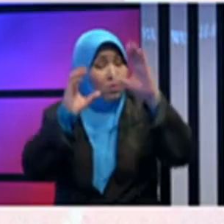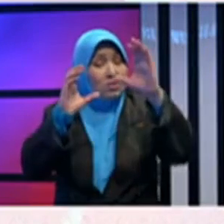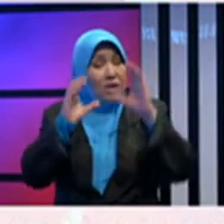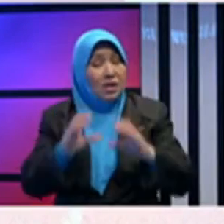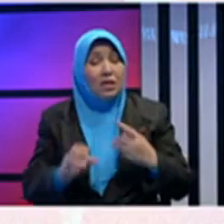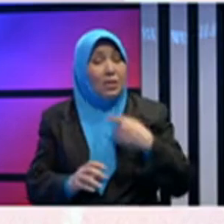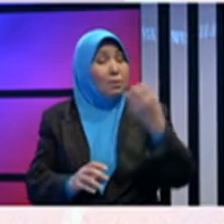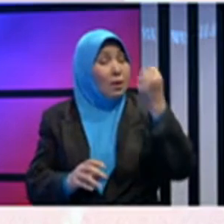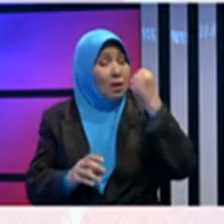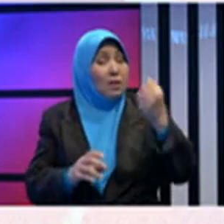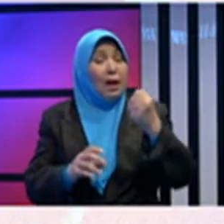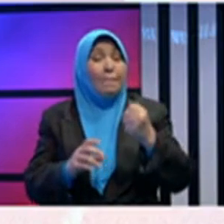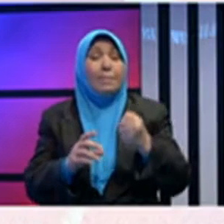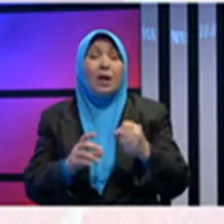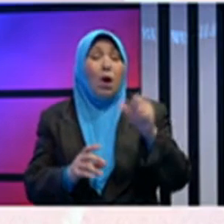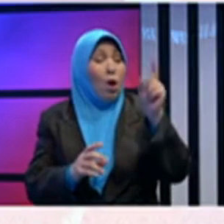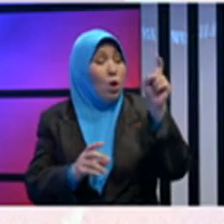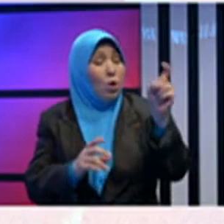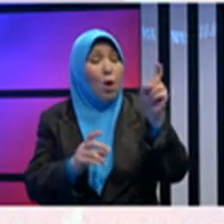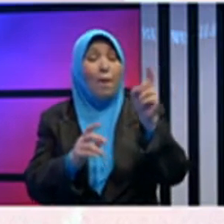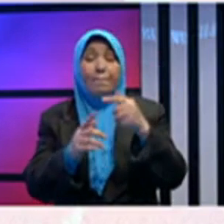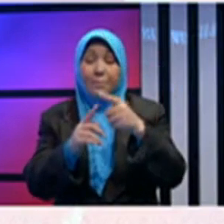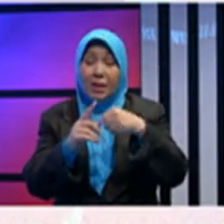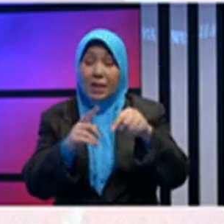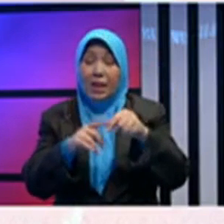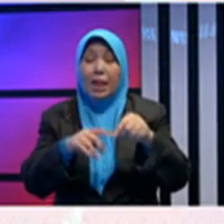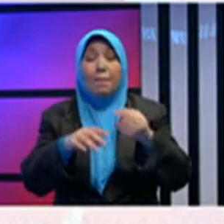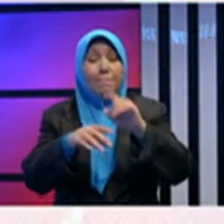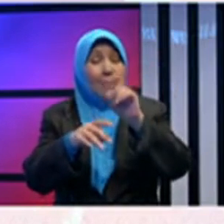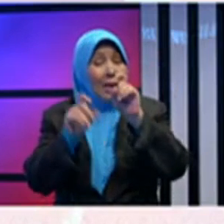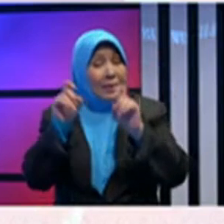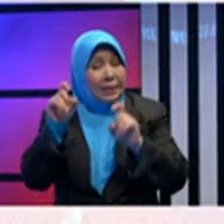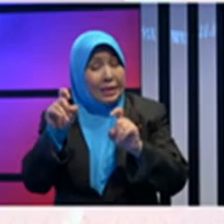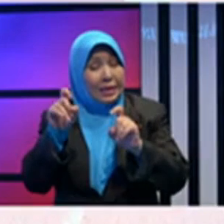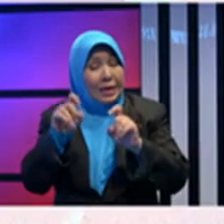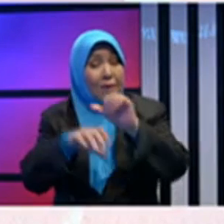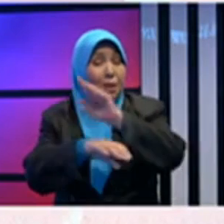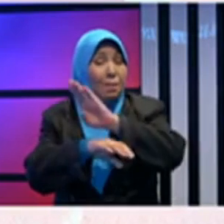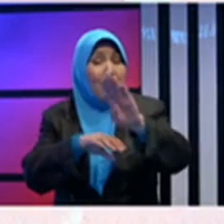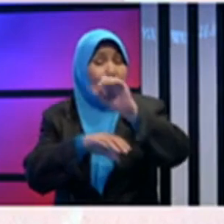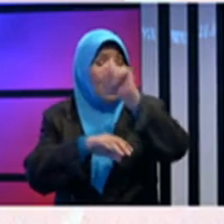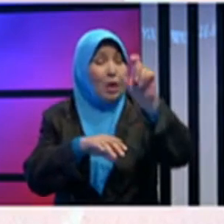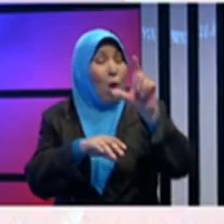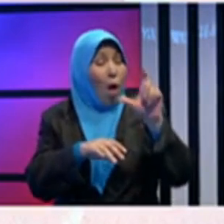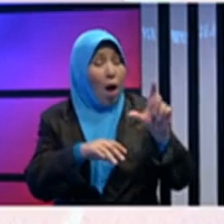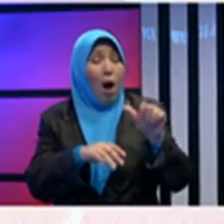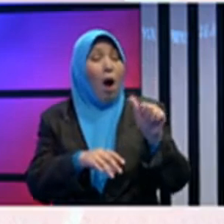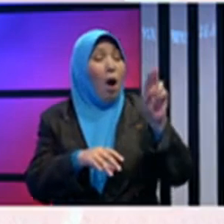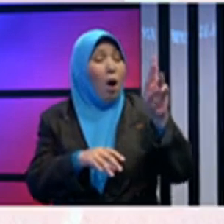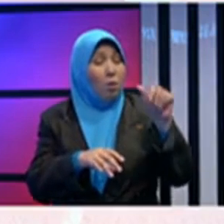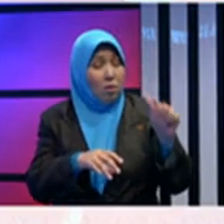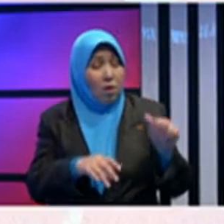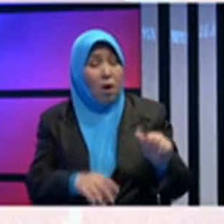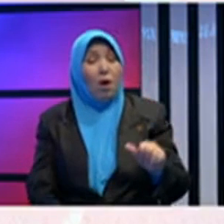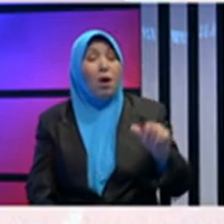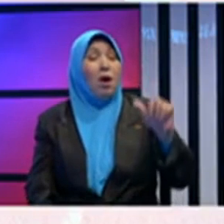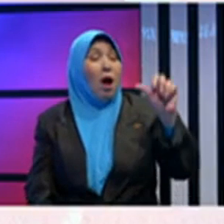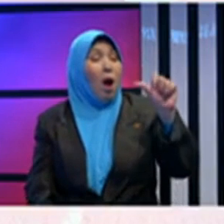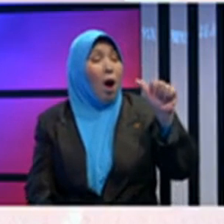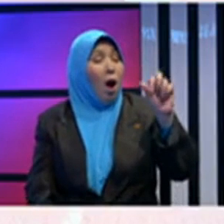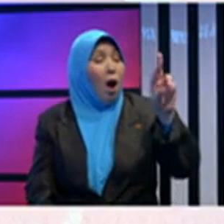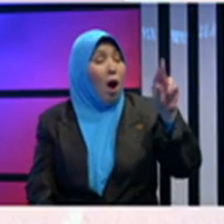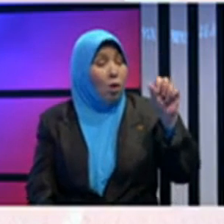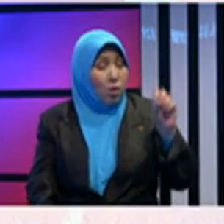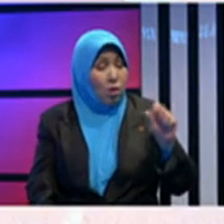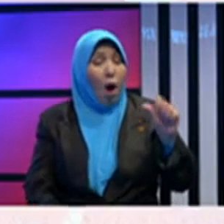kena pegang Robby lo mati sebelumnya berbaris di atas make Roy dibaca Ketebak our walahaula